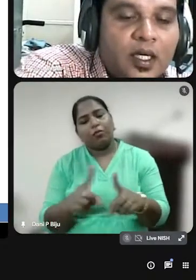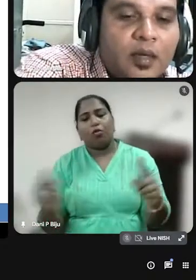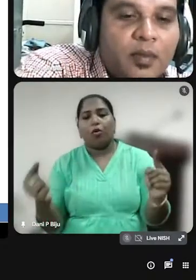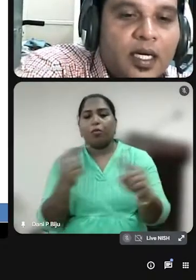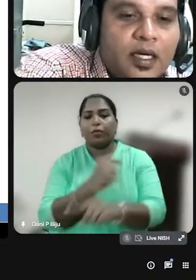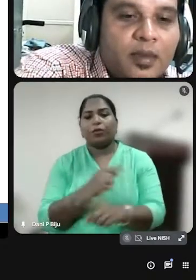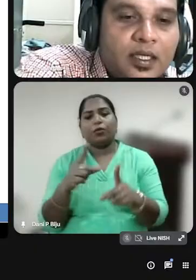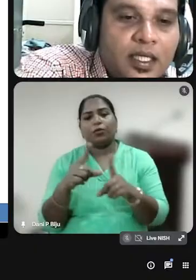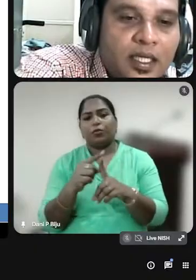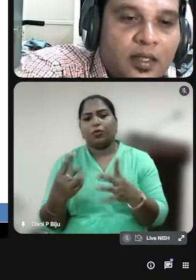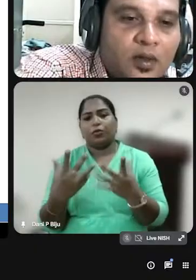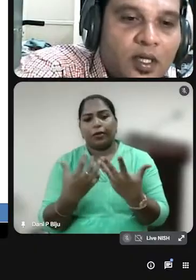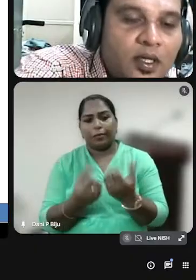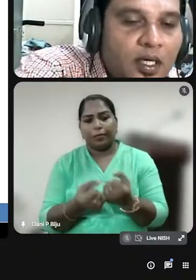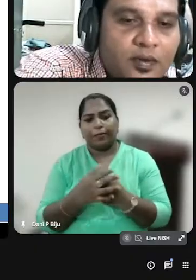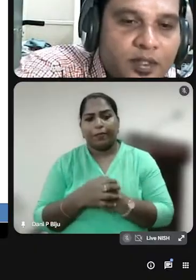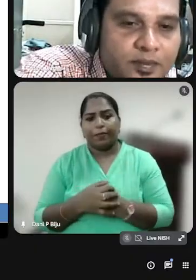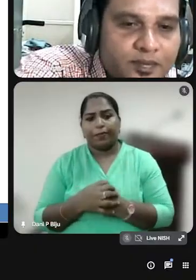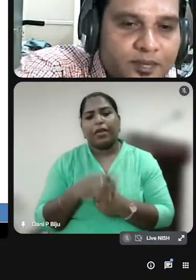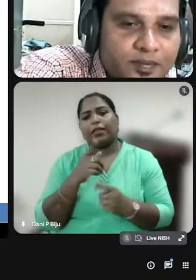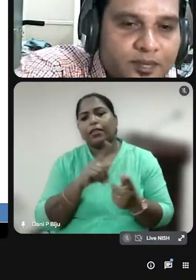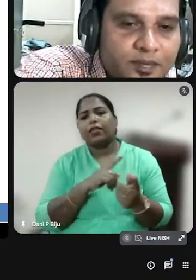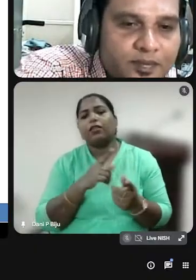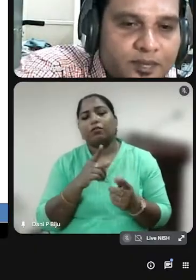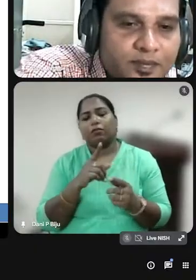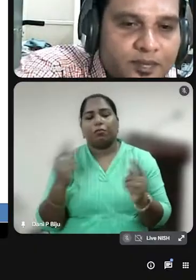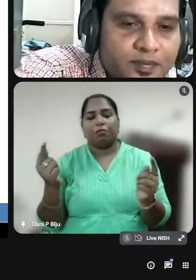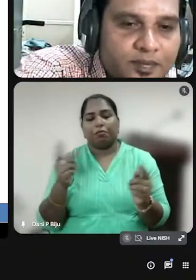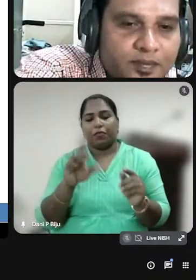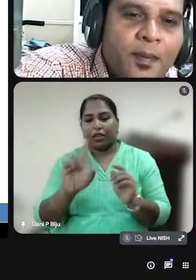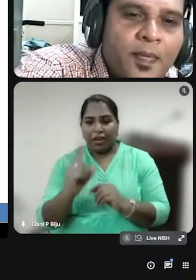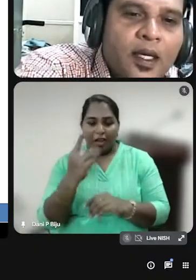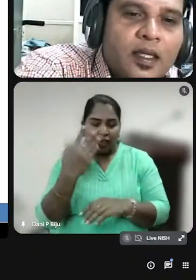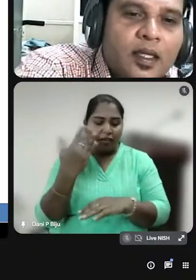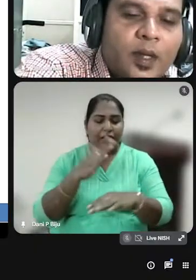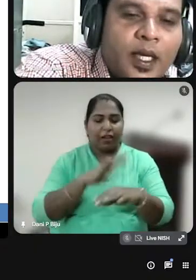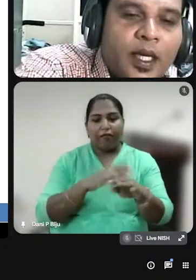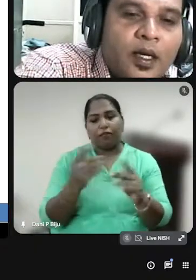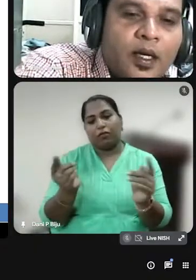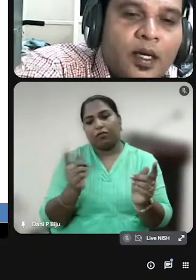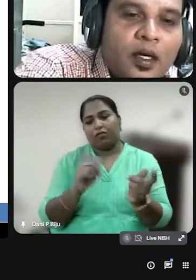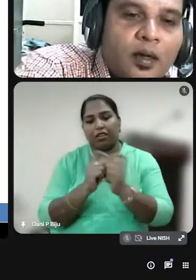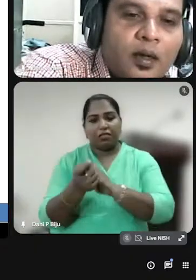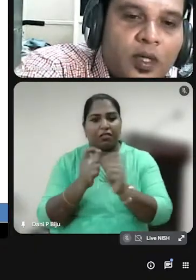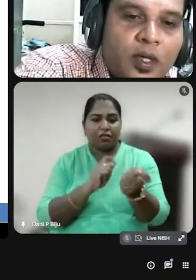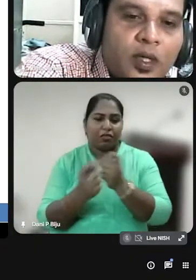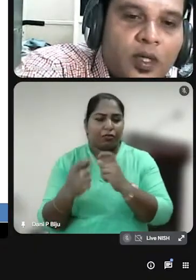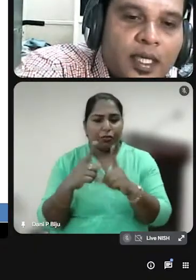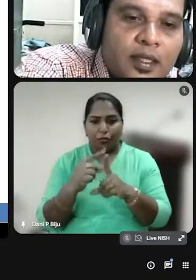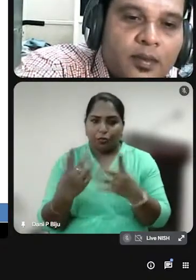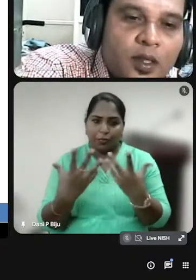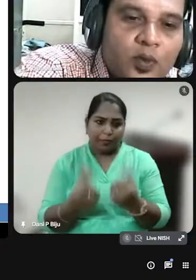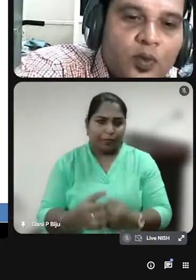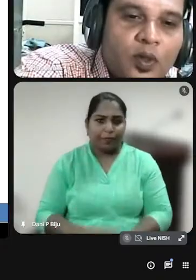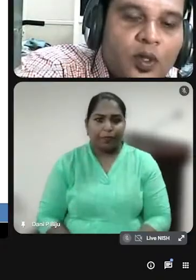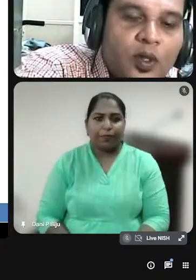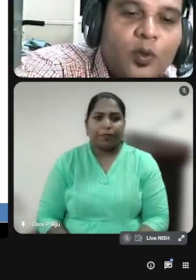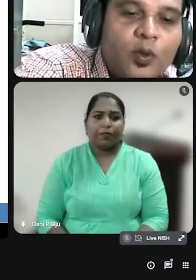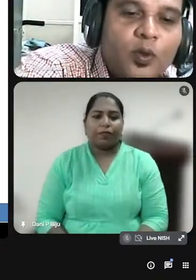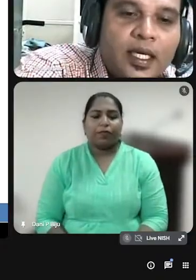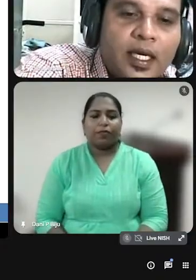രണ്ടും മാറി മാറി ചെയ്യാവുന്നതാണ്. അതുപോലെ നമ്മുടെ മുട്ടില് നമ്മൾ നേരത്തെ